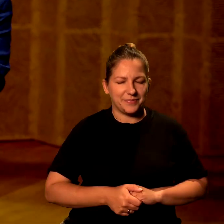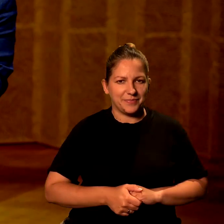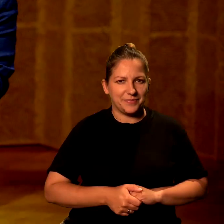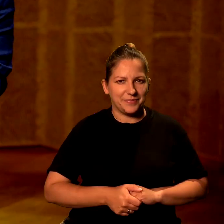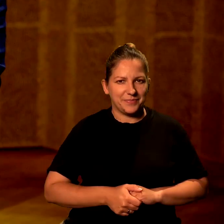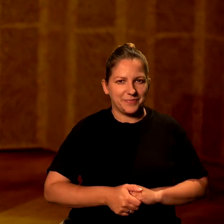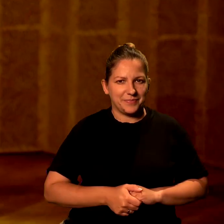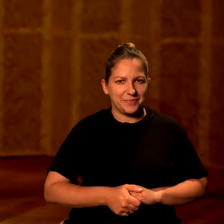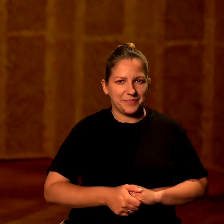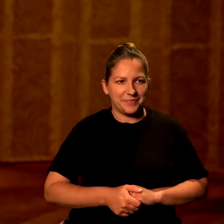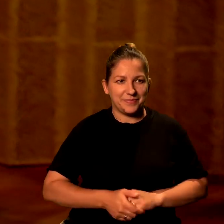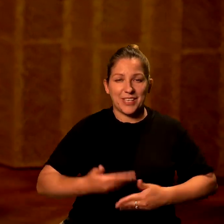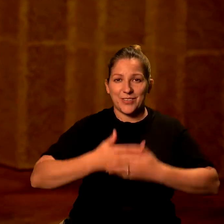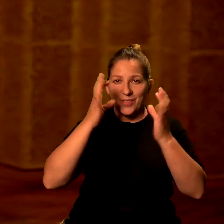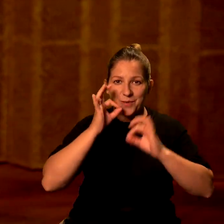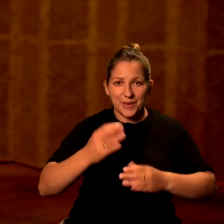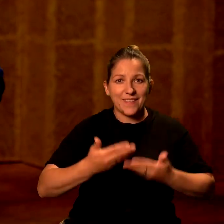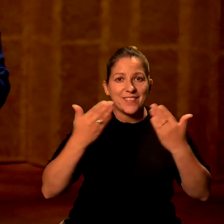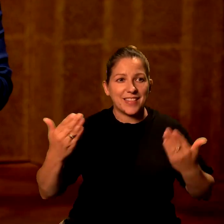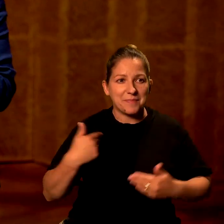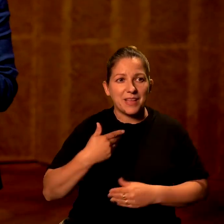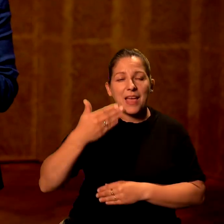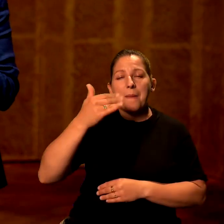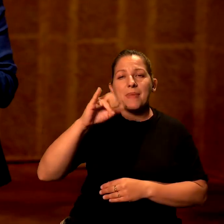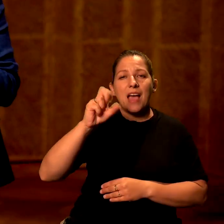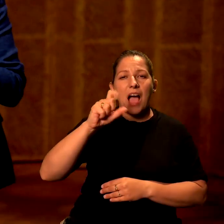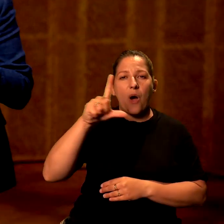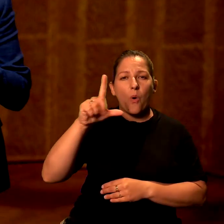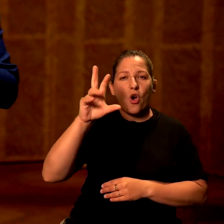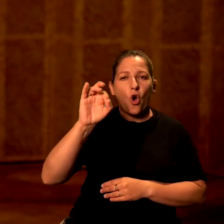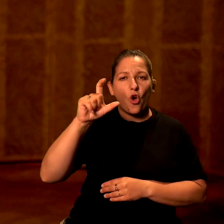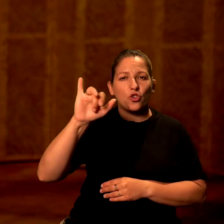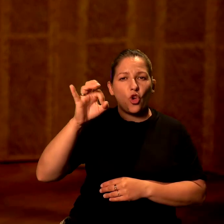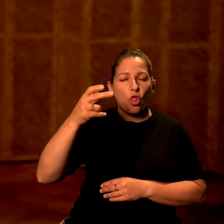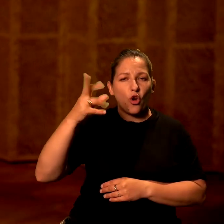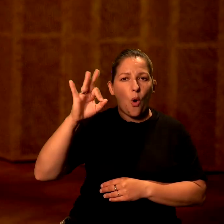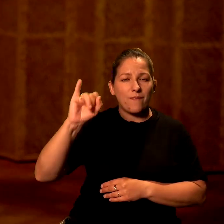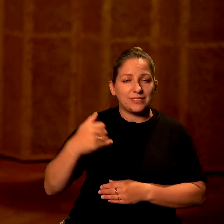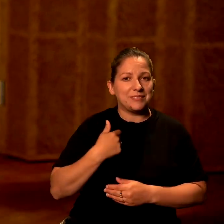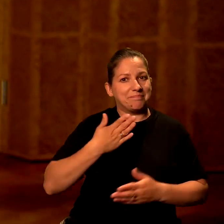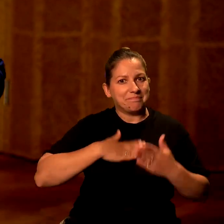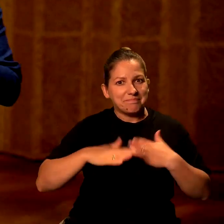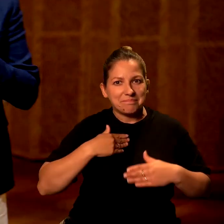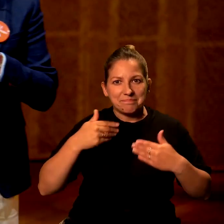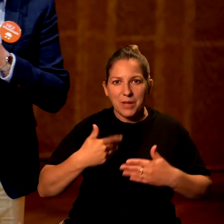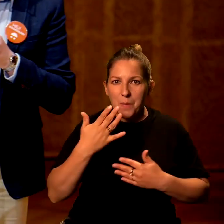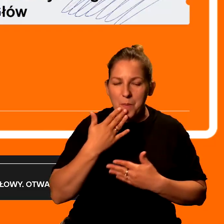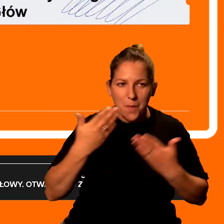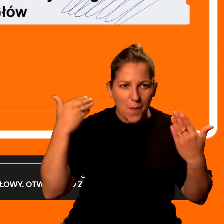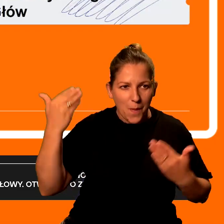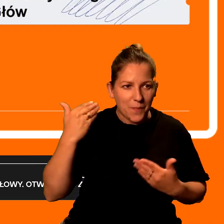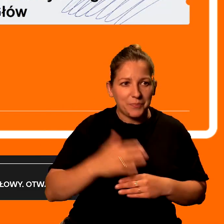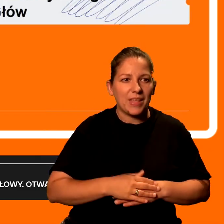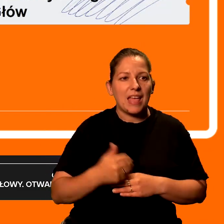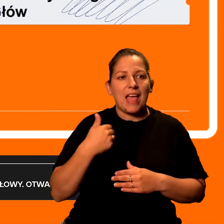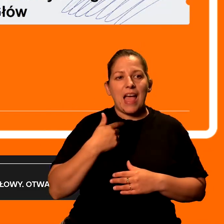Nie, to spoko. Dzień dobry, witam serdecznie. Ja się nazywam Michał Kocionkowski. Bardzo mi miło, że mogę do Państwa mówić. Obawiam się, że mogę